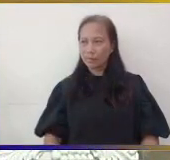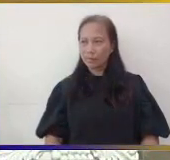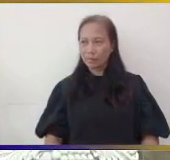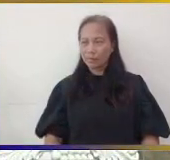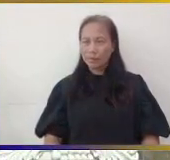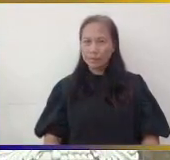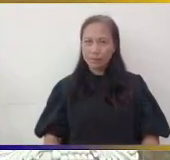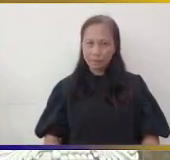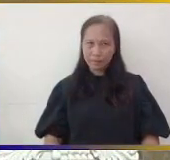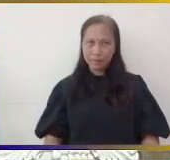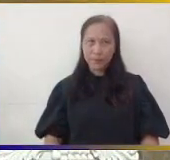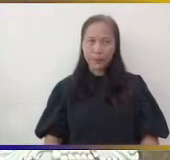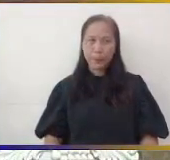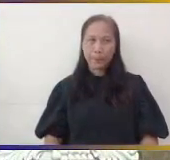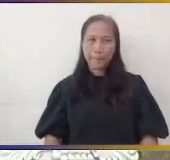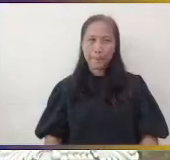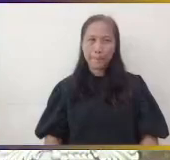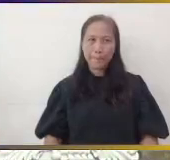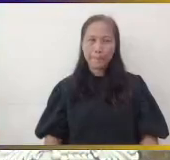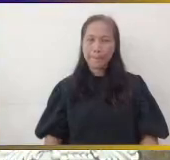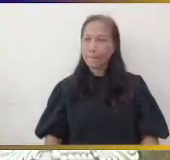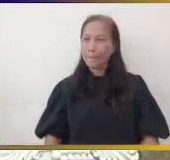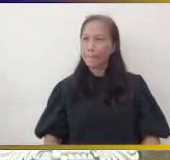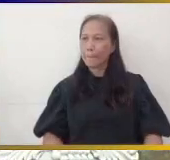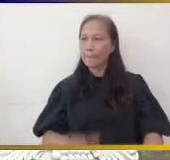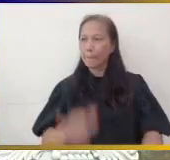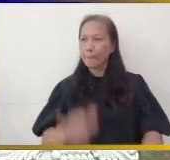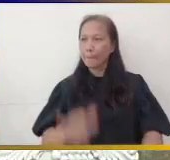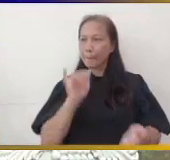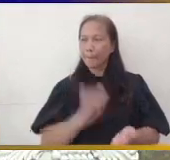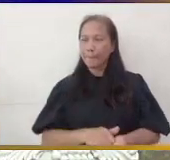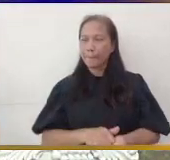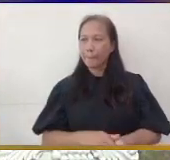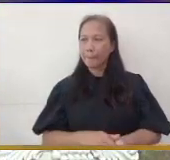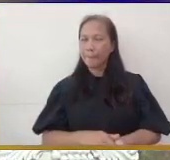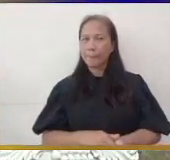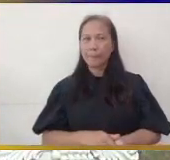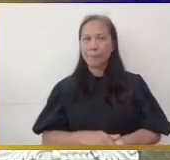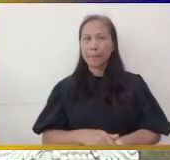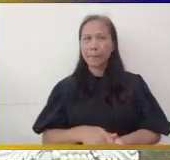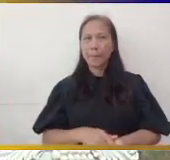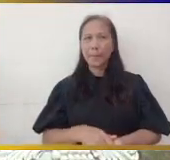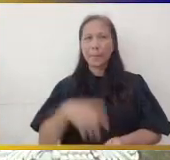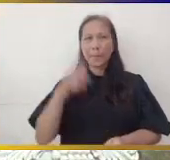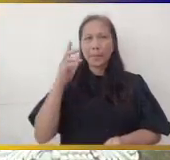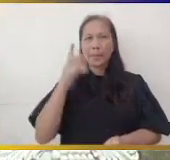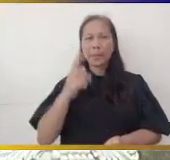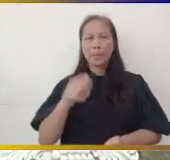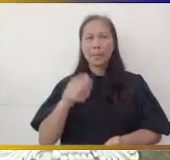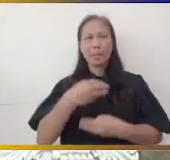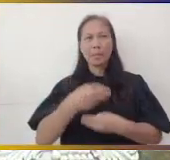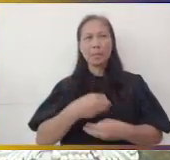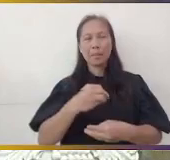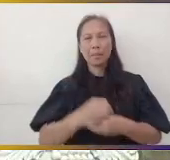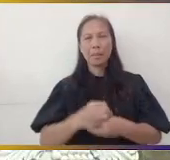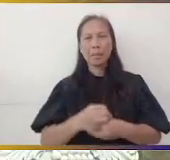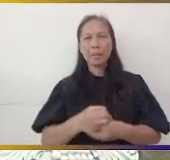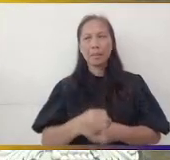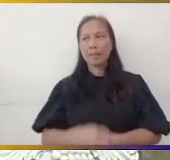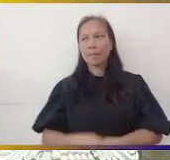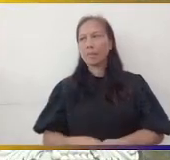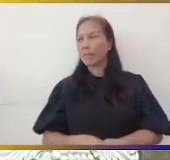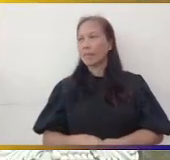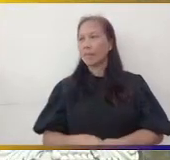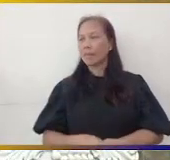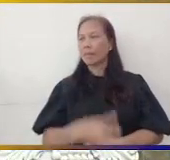lards po ang tawag po sa kanila so Yan po yung mga na-establish na followers po ni ni John W